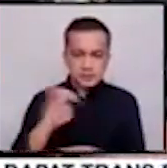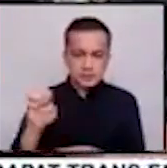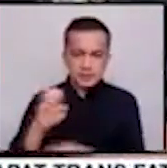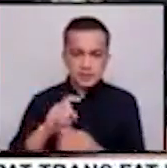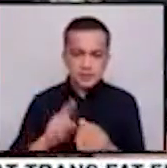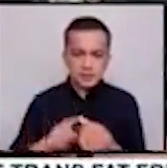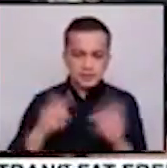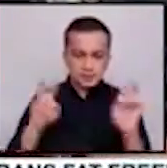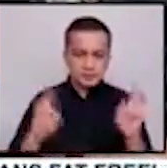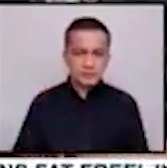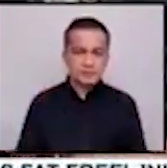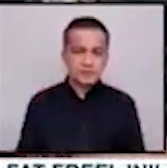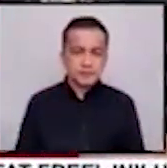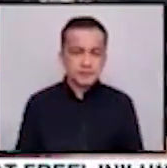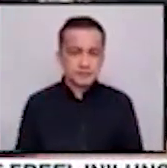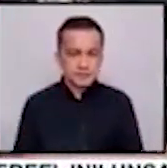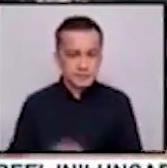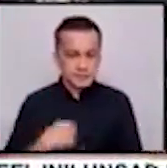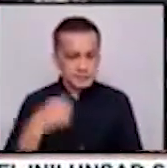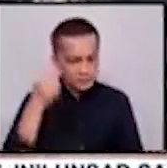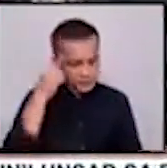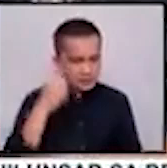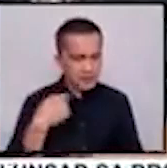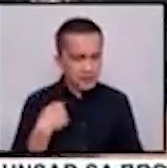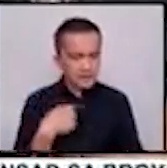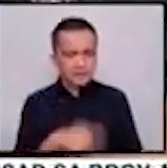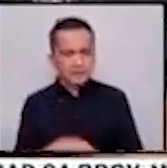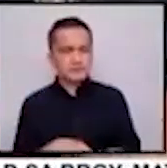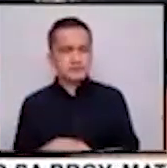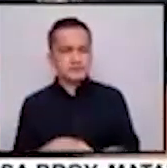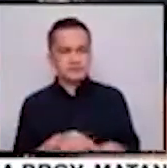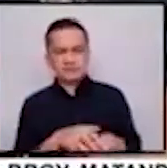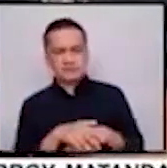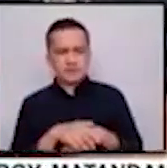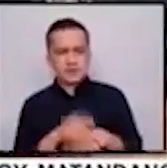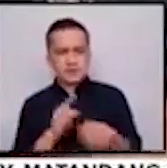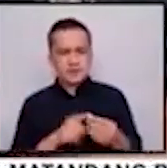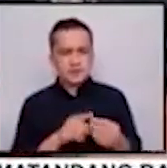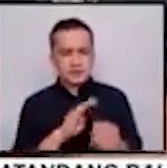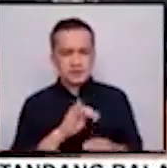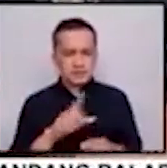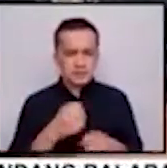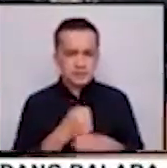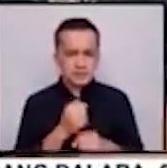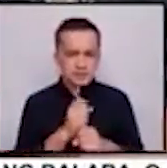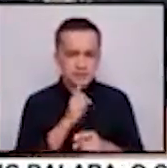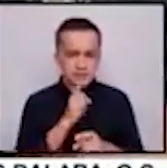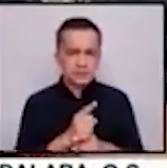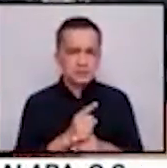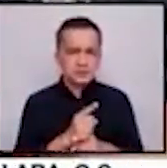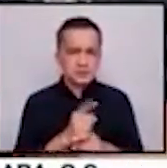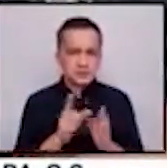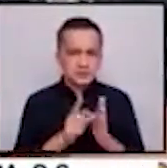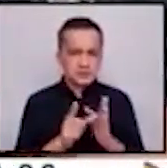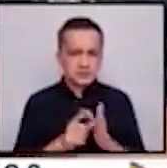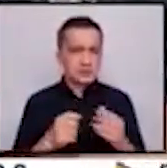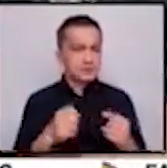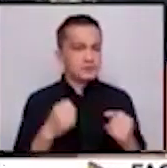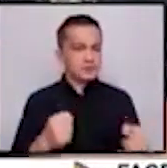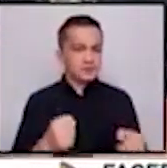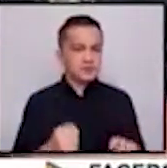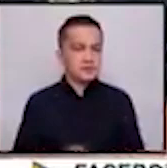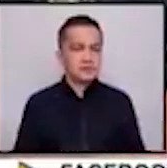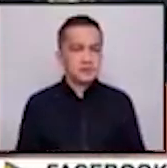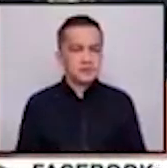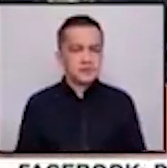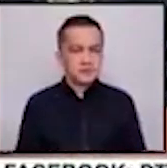issue. I think it's good that she has reservations about the bill because then it makes sure that the legislation is more robust. It ensures